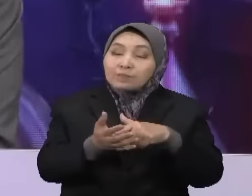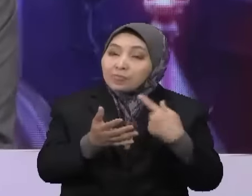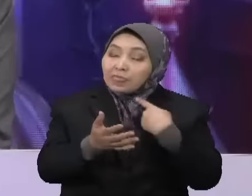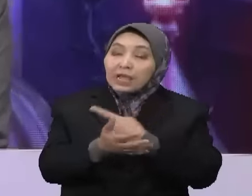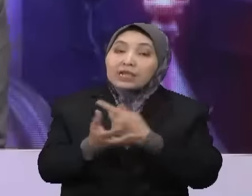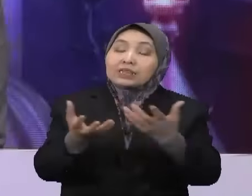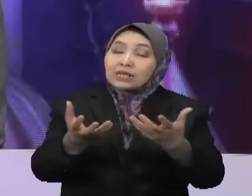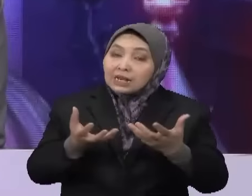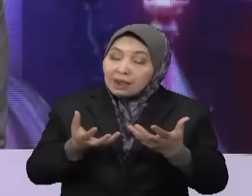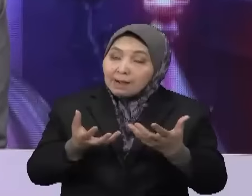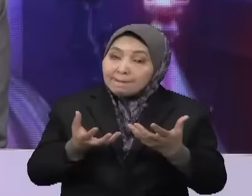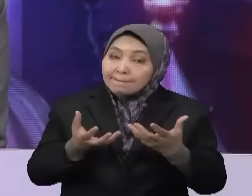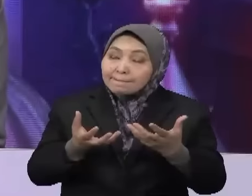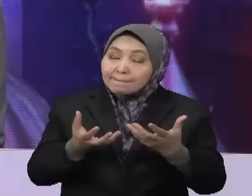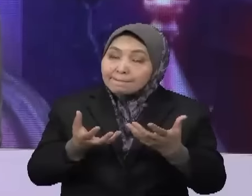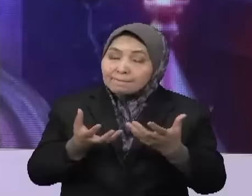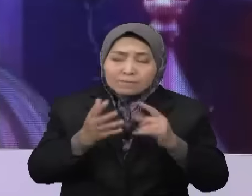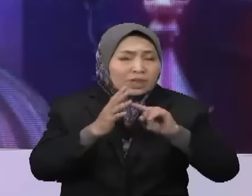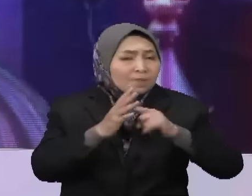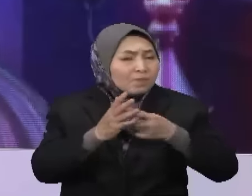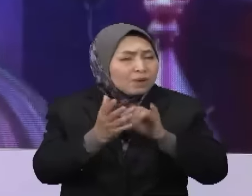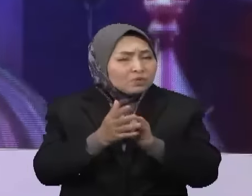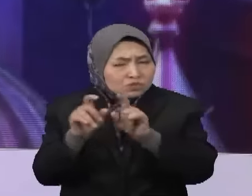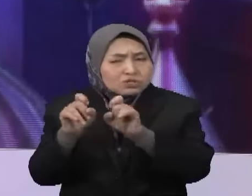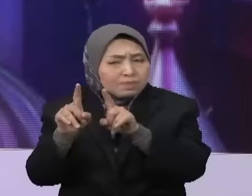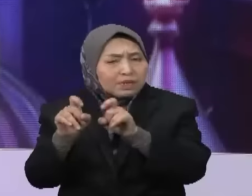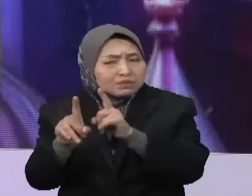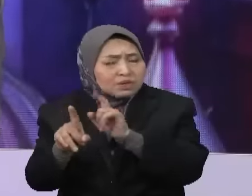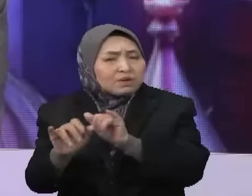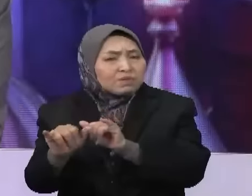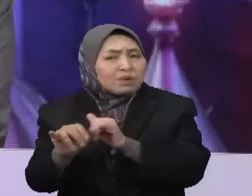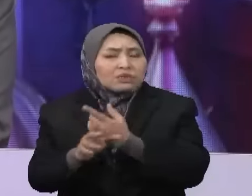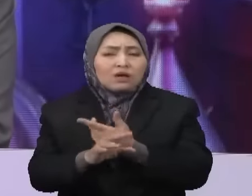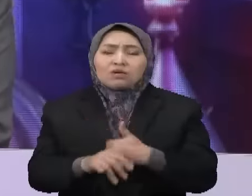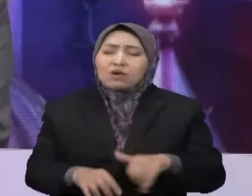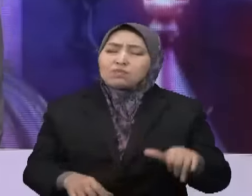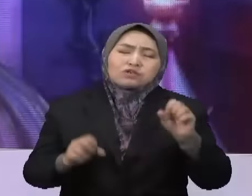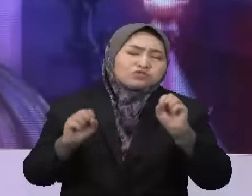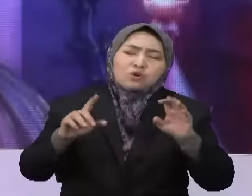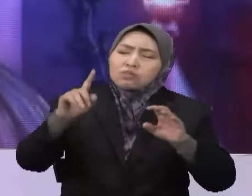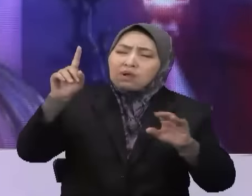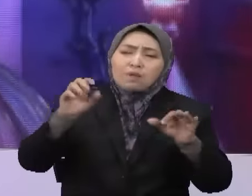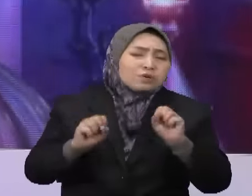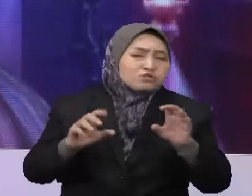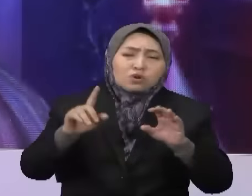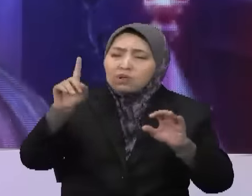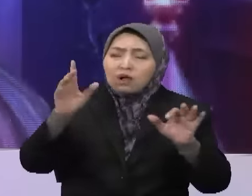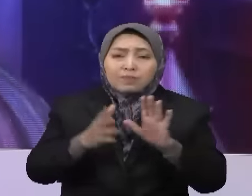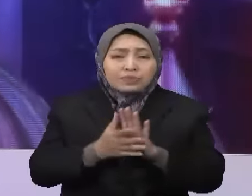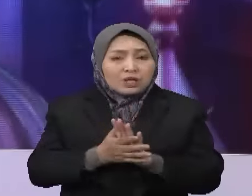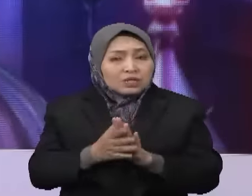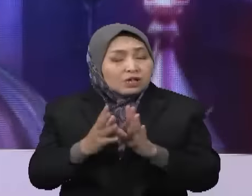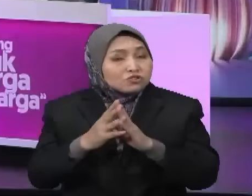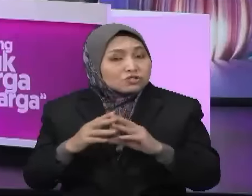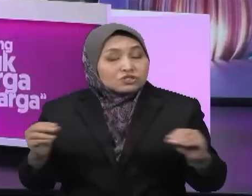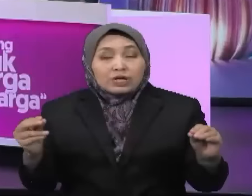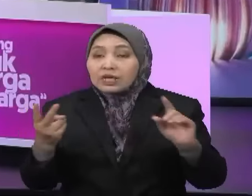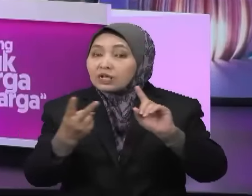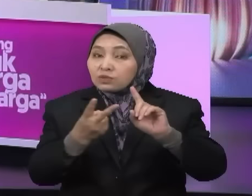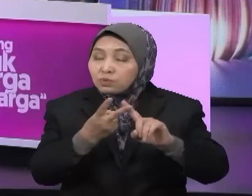nak permulaan juzuk 11 Afas ah? Ya betul. Oh masya-Allah tabarakallah ha? Habis juzuk kita selesai. Sebahagian kedua